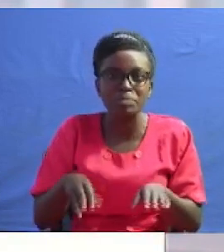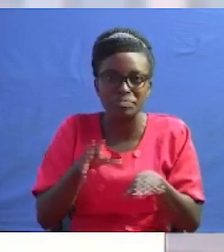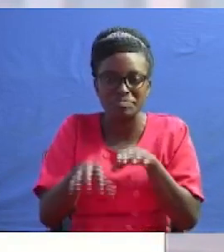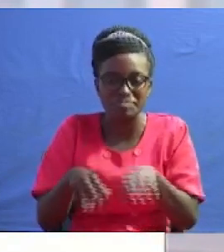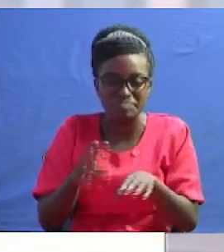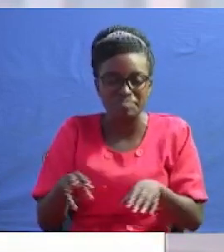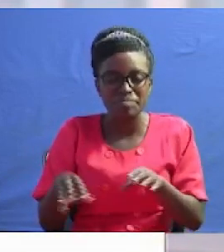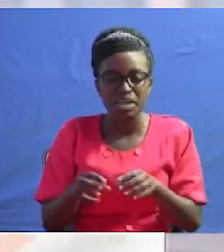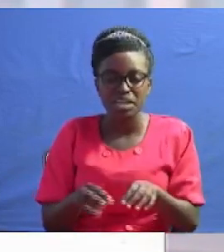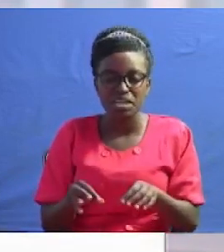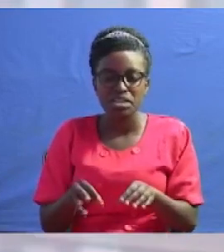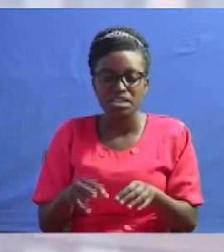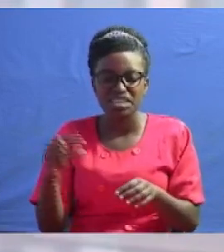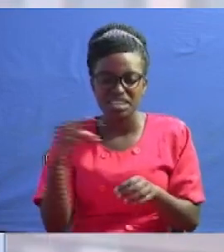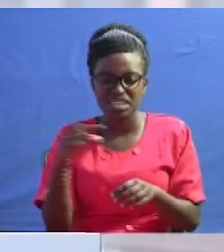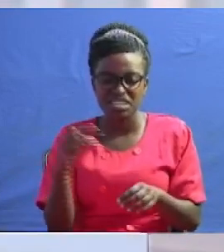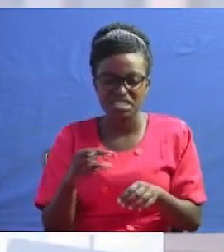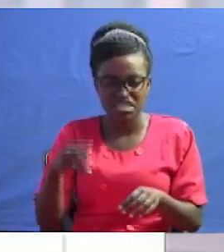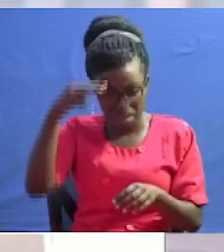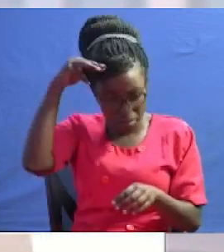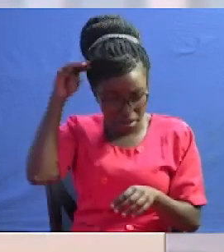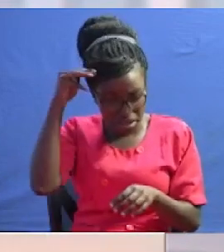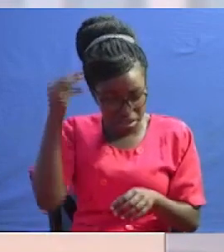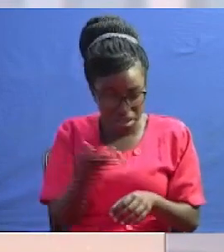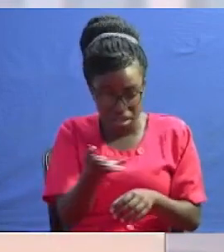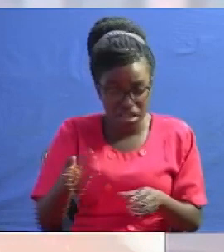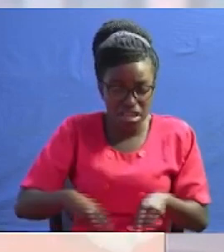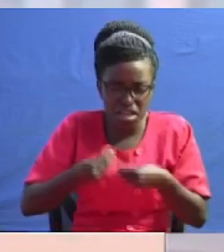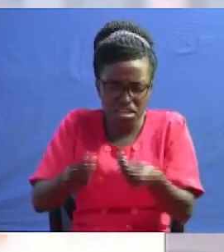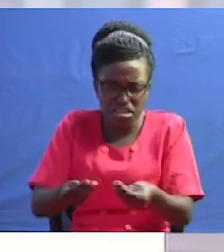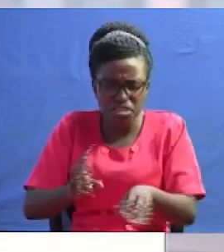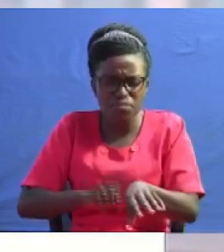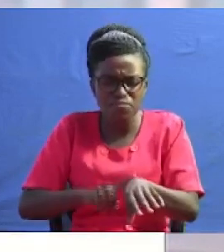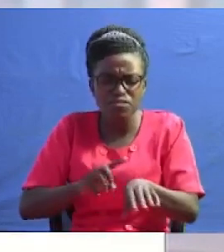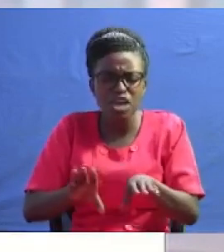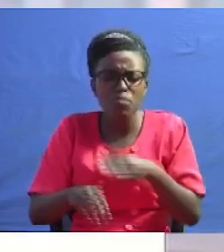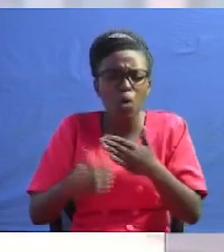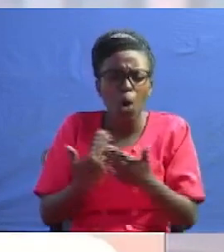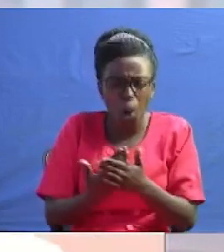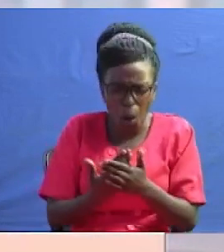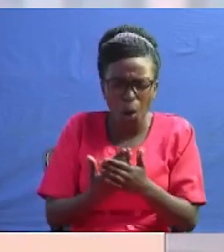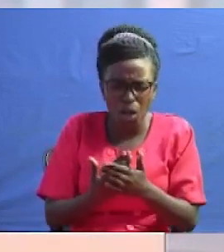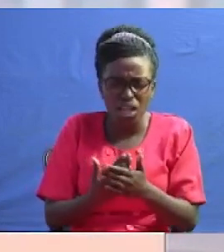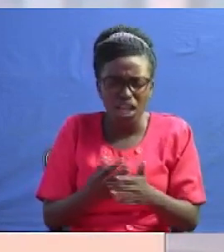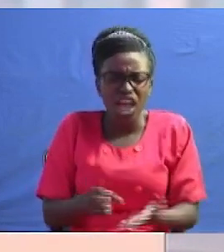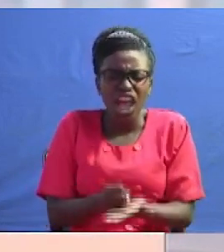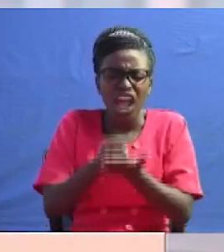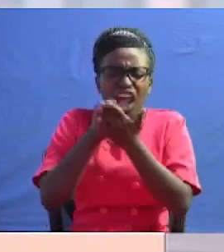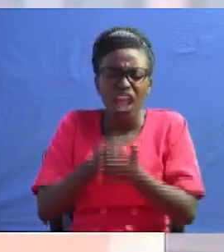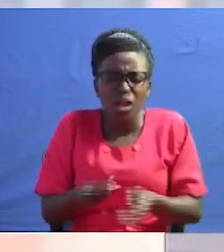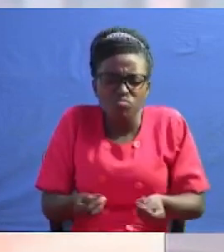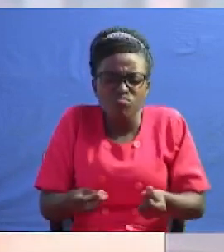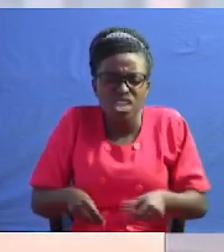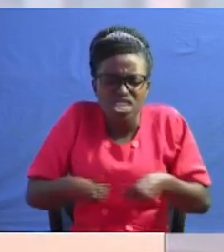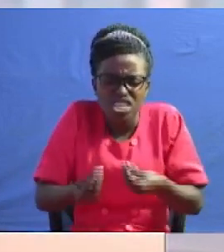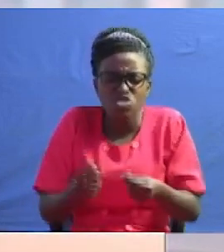Nyoro inajiri wakati ambapo Wakenya wanazidi kutoa hisia mseto na makadirio ya mswada wa fedha wa mwaka